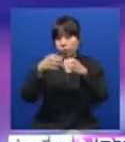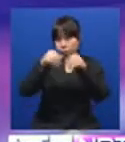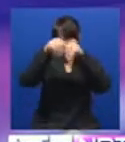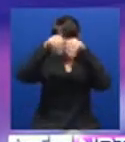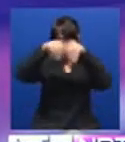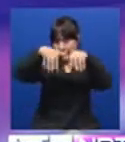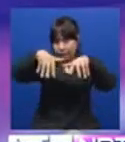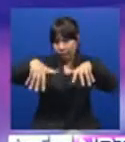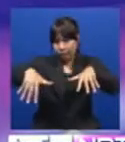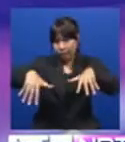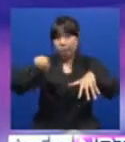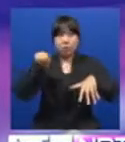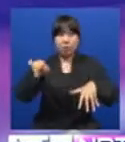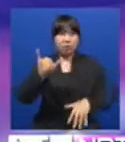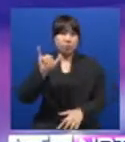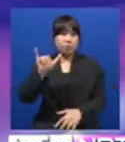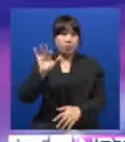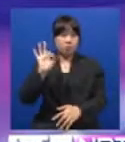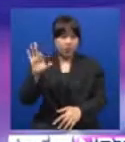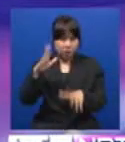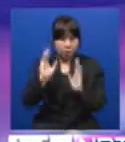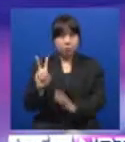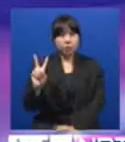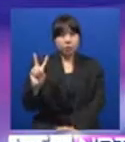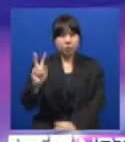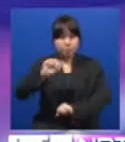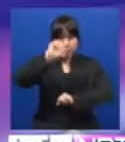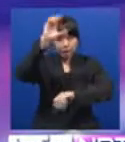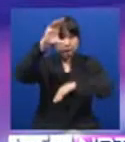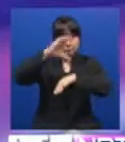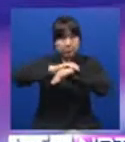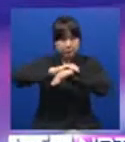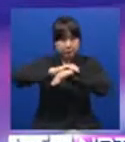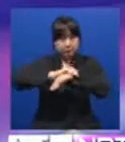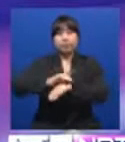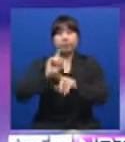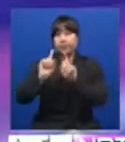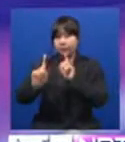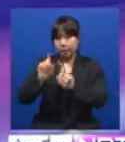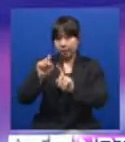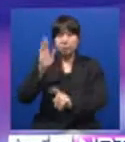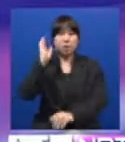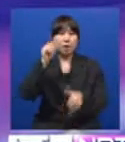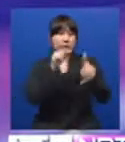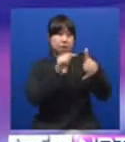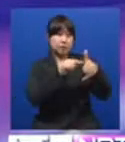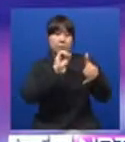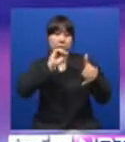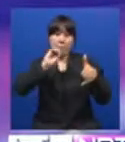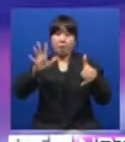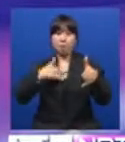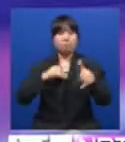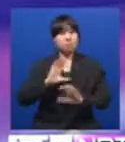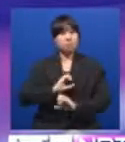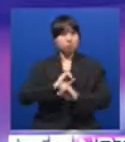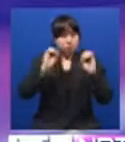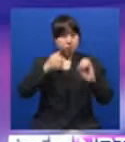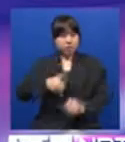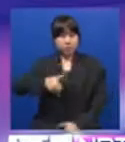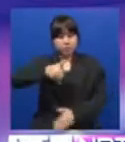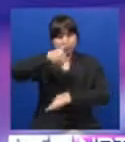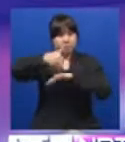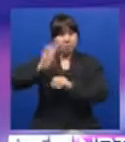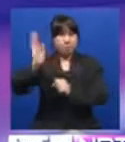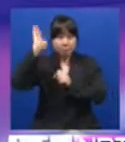ข่ายแชร์ลูกโซ่ยูฟันอีก 2คนที่ถูกออกหมายจับสอบสวนโดยนานะทียืนยันไม่เคยขึ้นเวทีชักชวนประชาชน